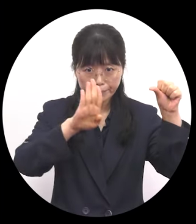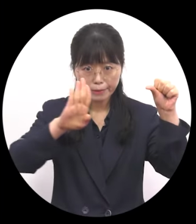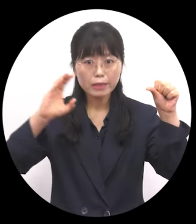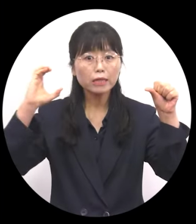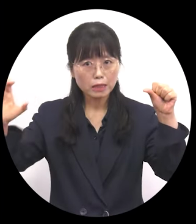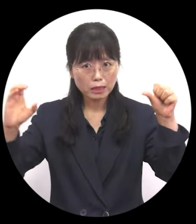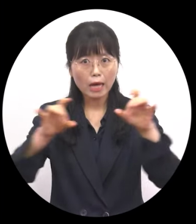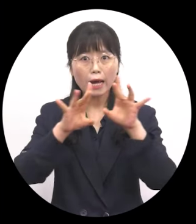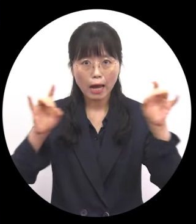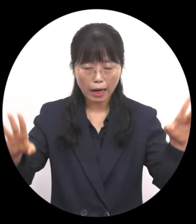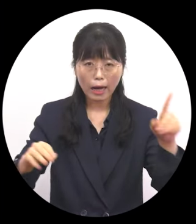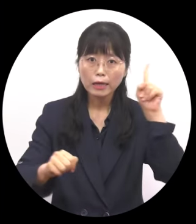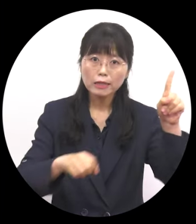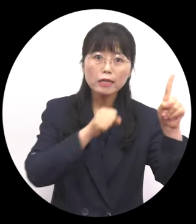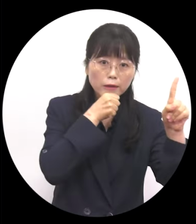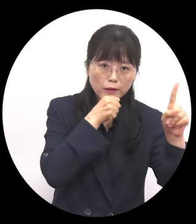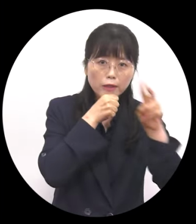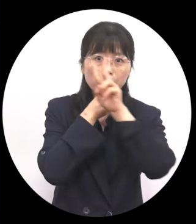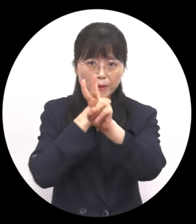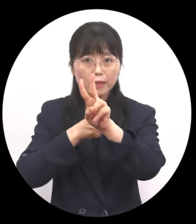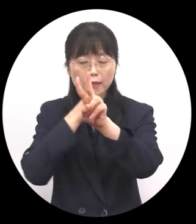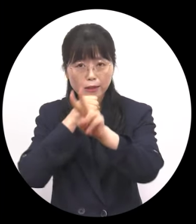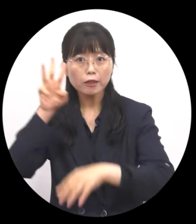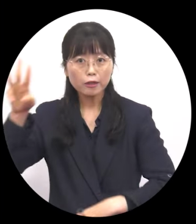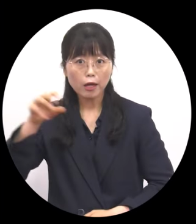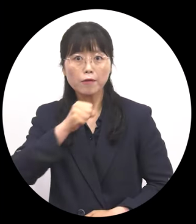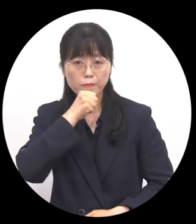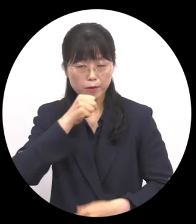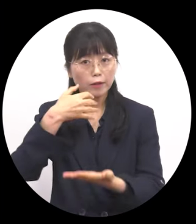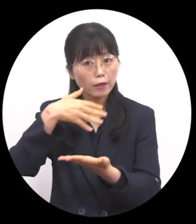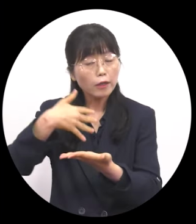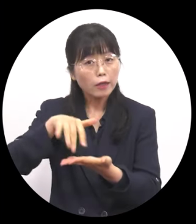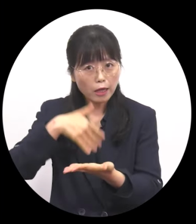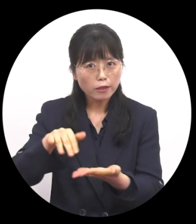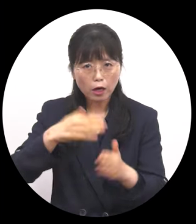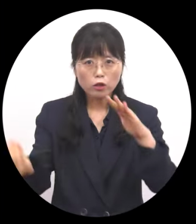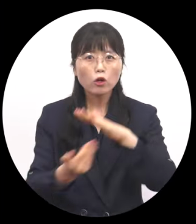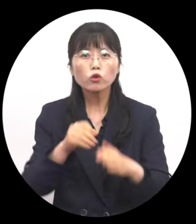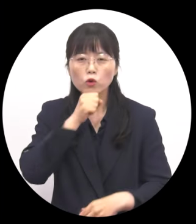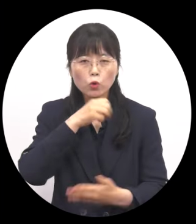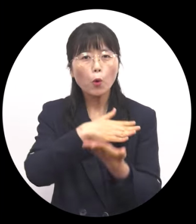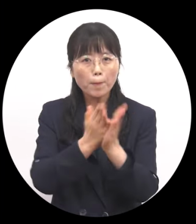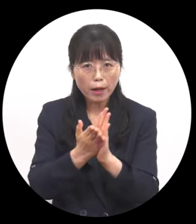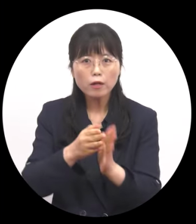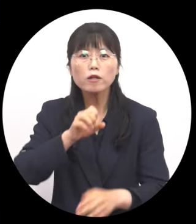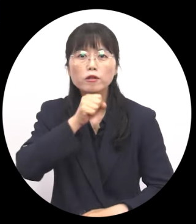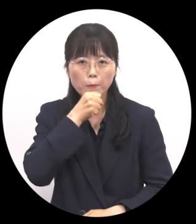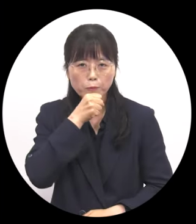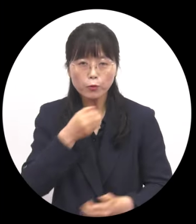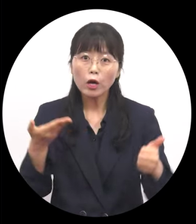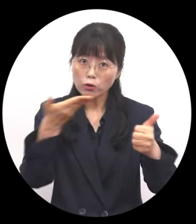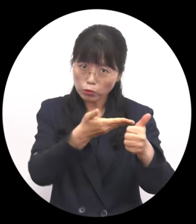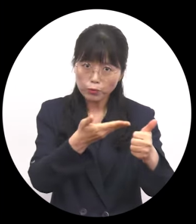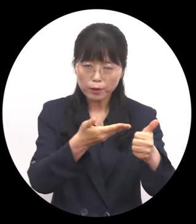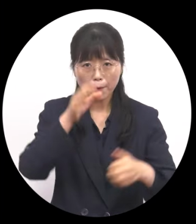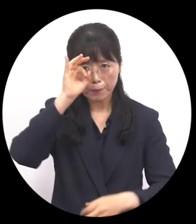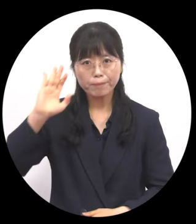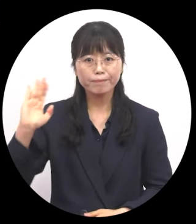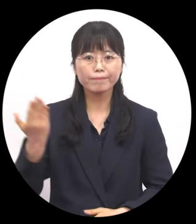C를 각각 1등급, 2등급, 3등급으로 환산해서 성취도별 등급 점수가 부여된다고